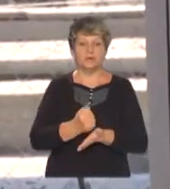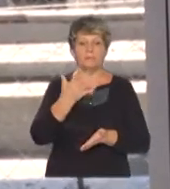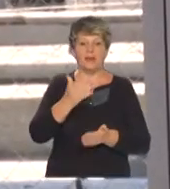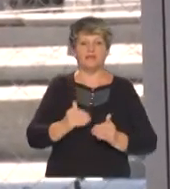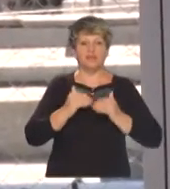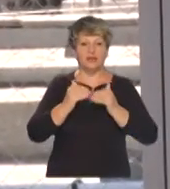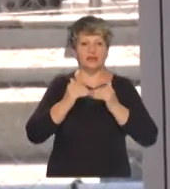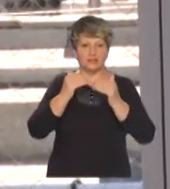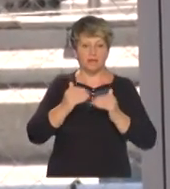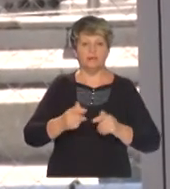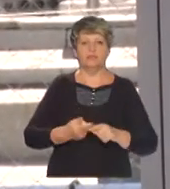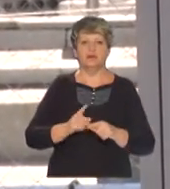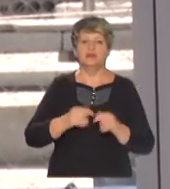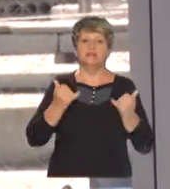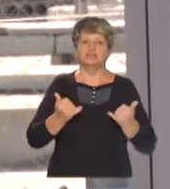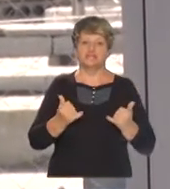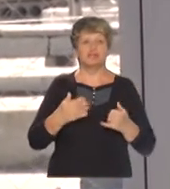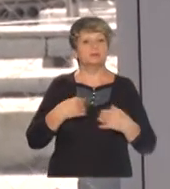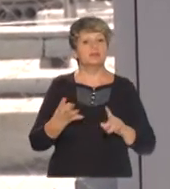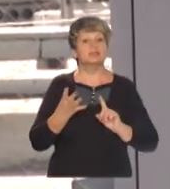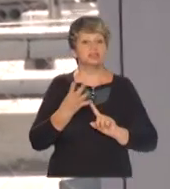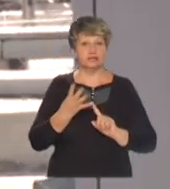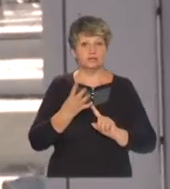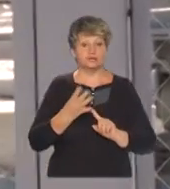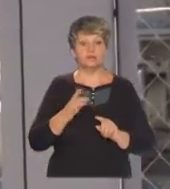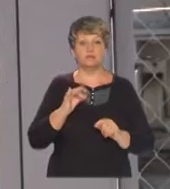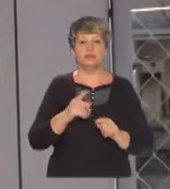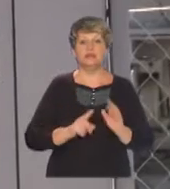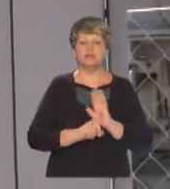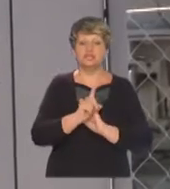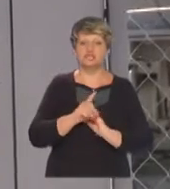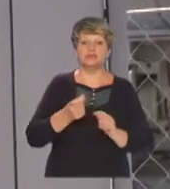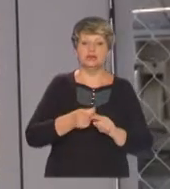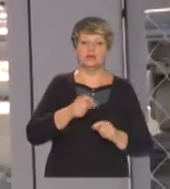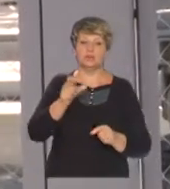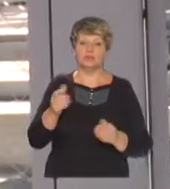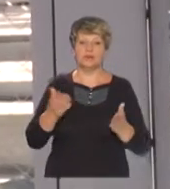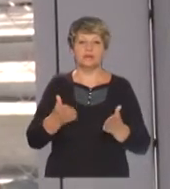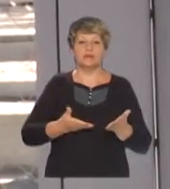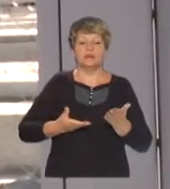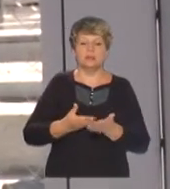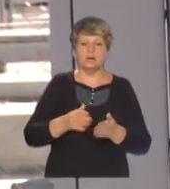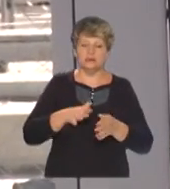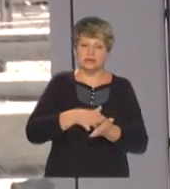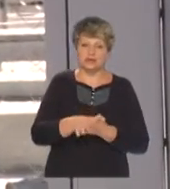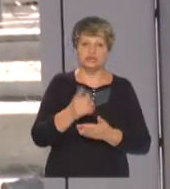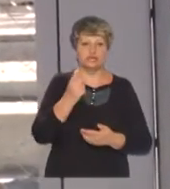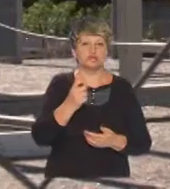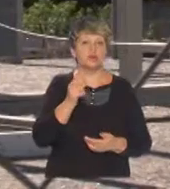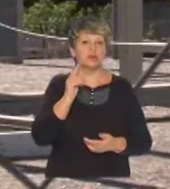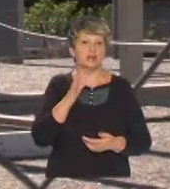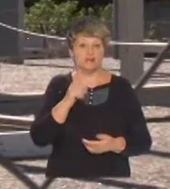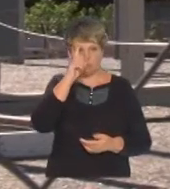постановила 5 етапів підвищення тарифів. Нині ми на четвертому. Відтак споживачі, які витачають до 100 кВт-годин на